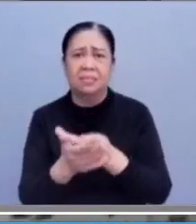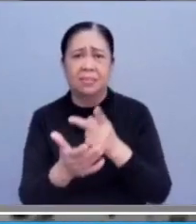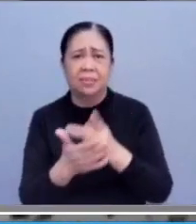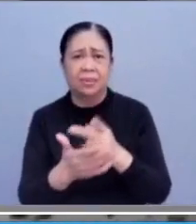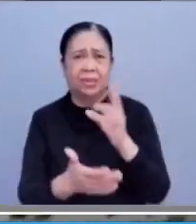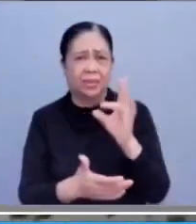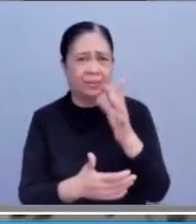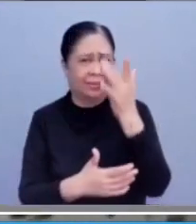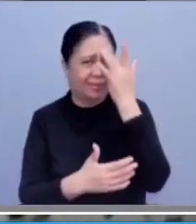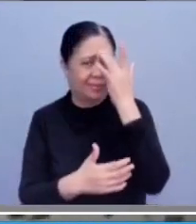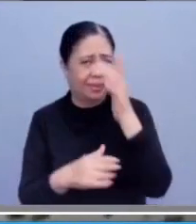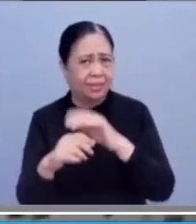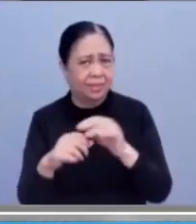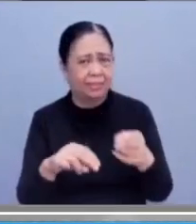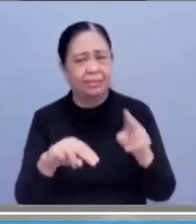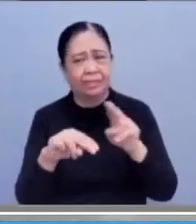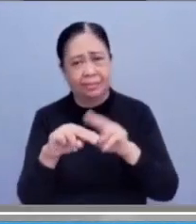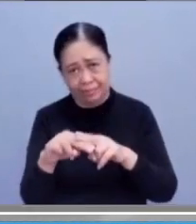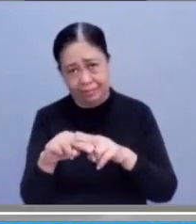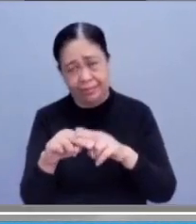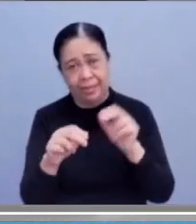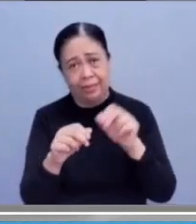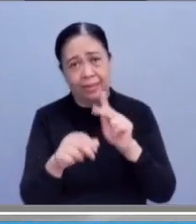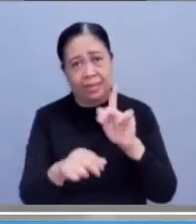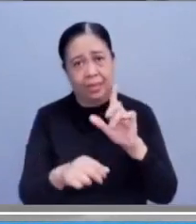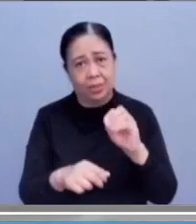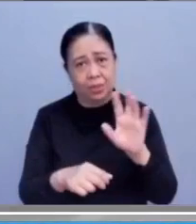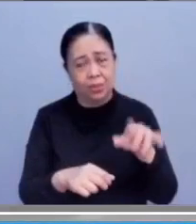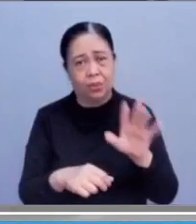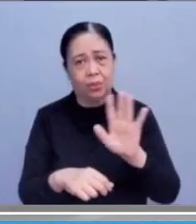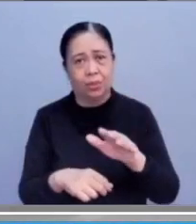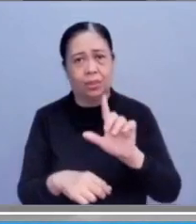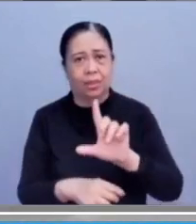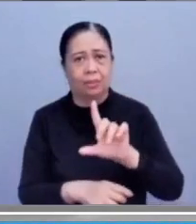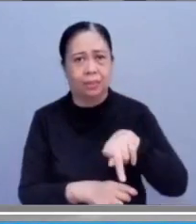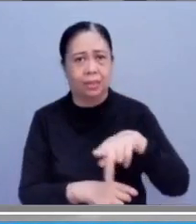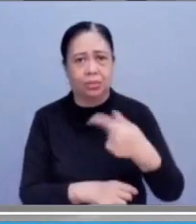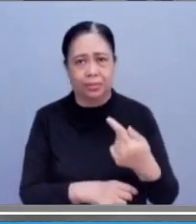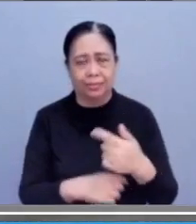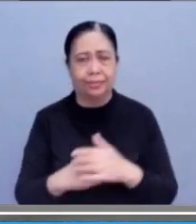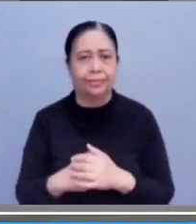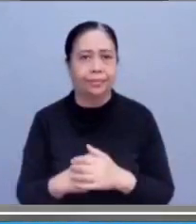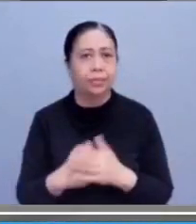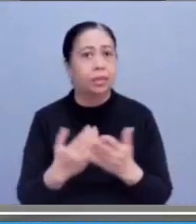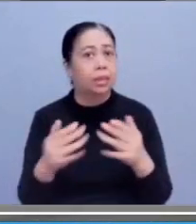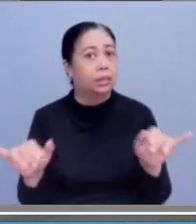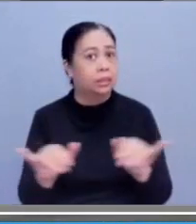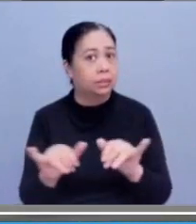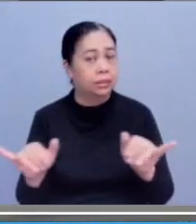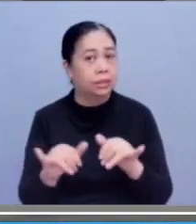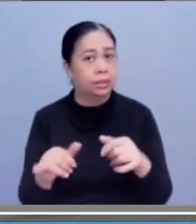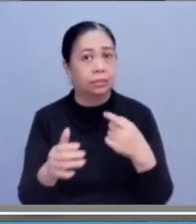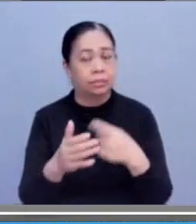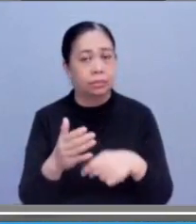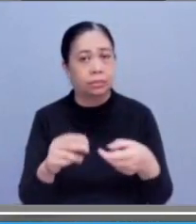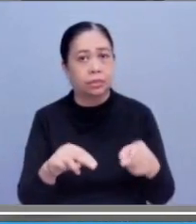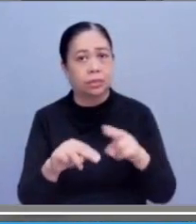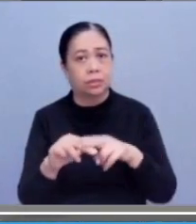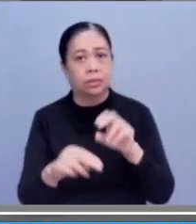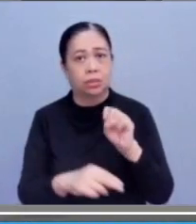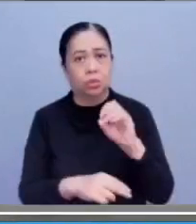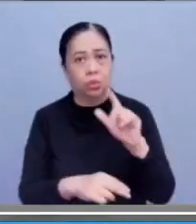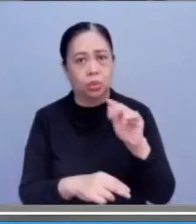centos ang dagdag singil sa kada kilo ng kanilang LPG halos Ganyan din po ang halagang itinaas ng solin